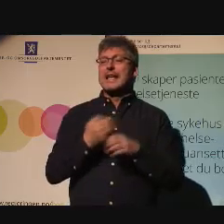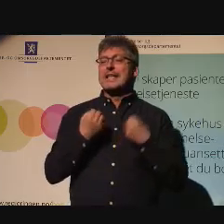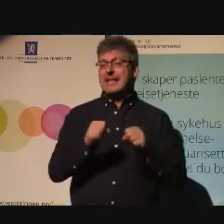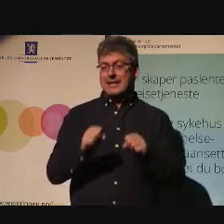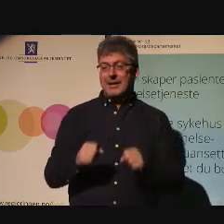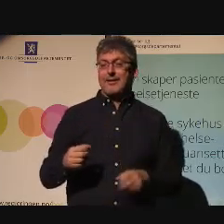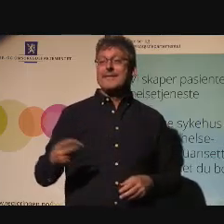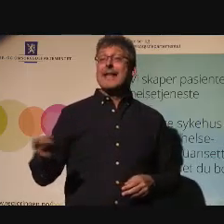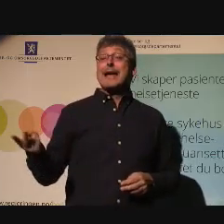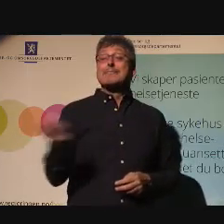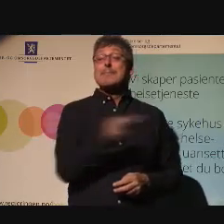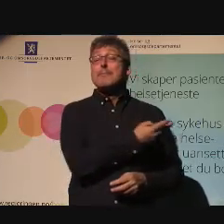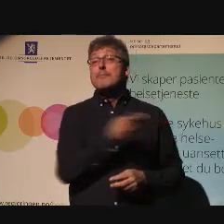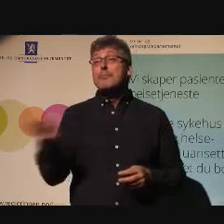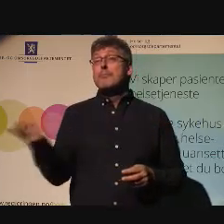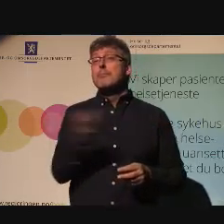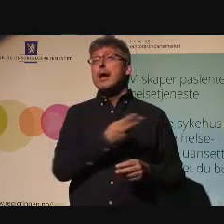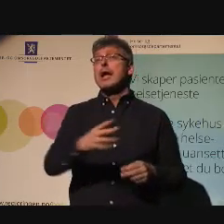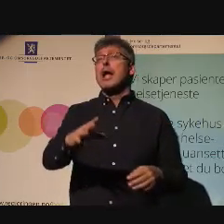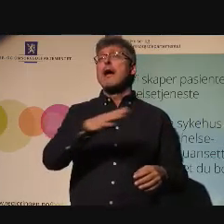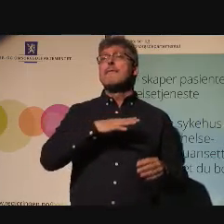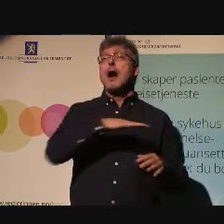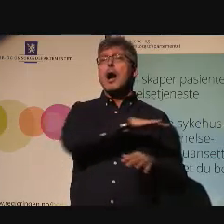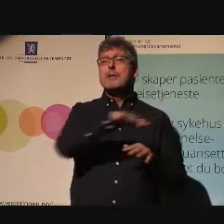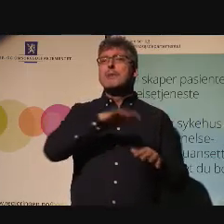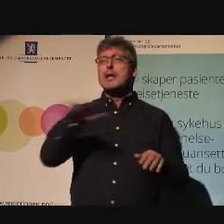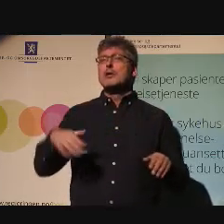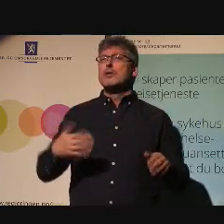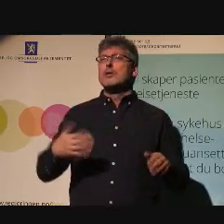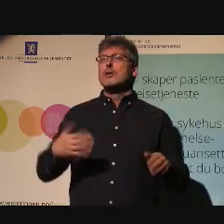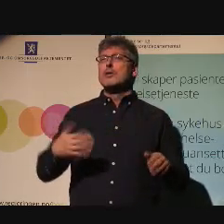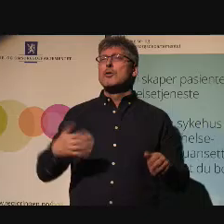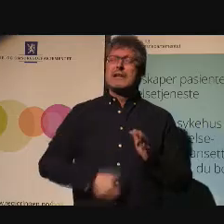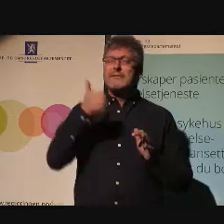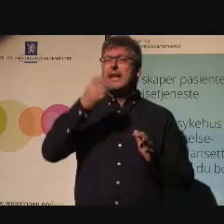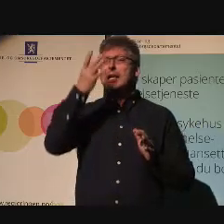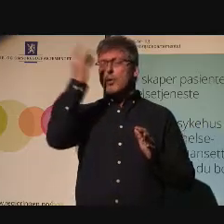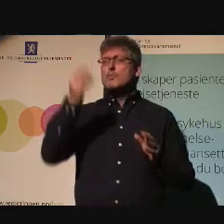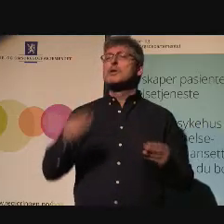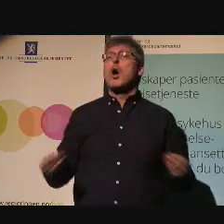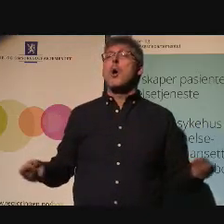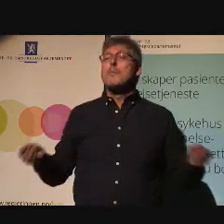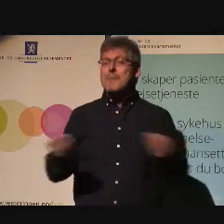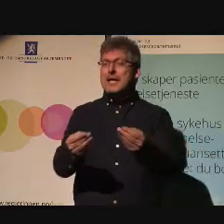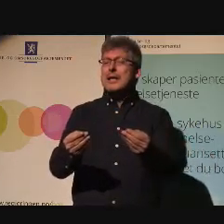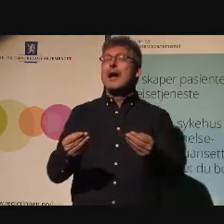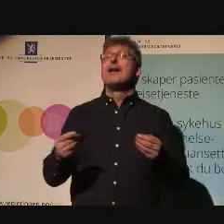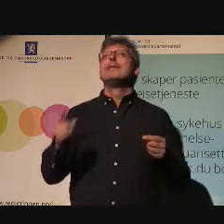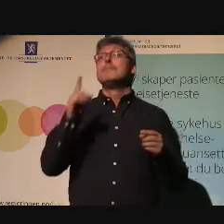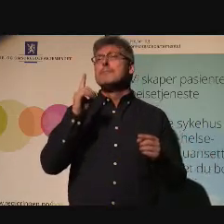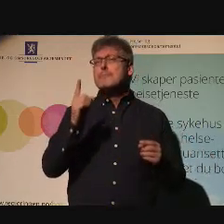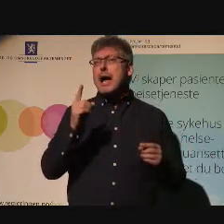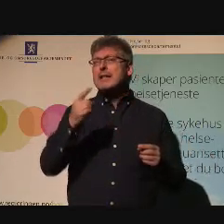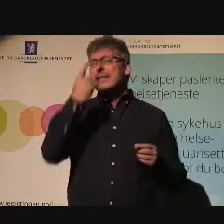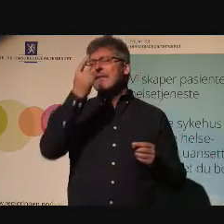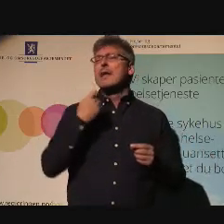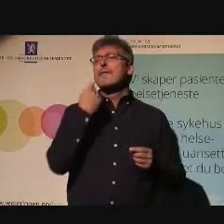Begge fagmiljøene har utrolig viktig kompetanse å bidra med, men en vet for lite om